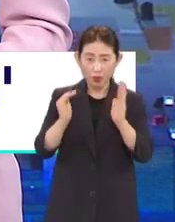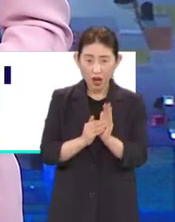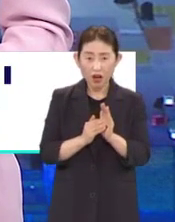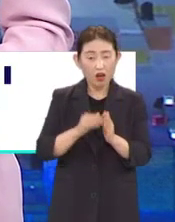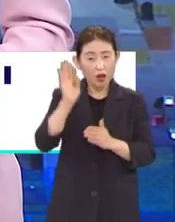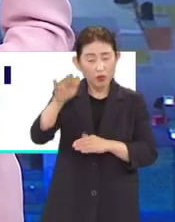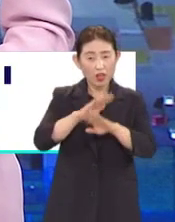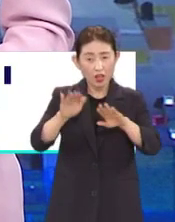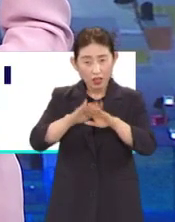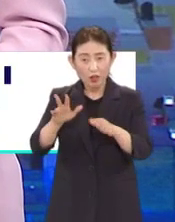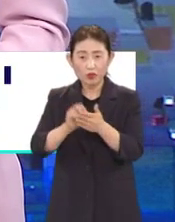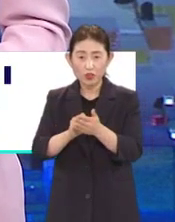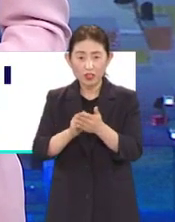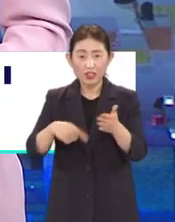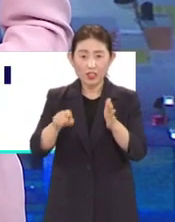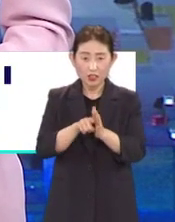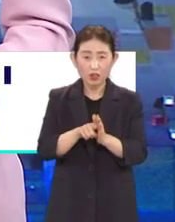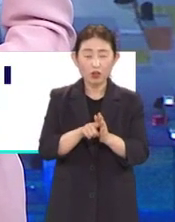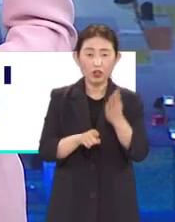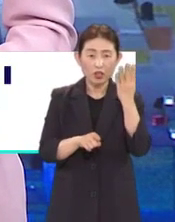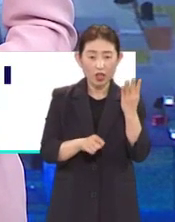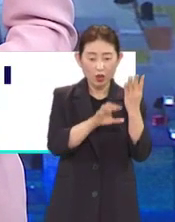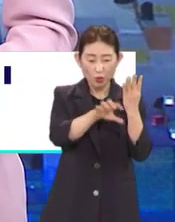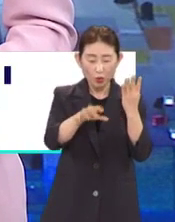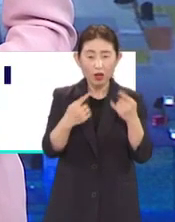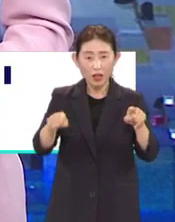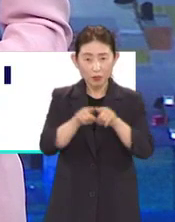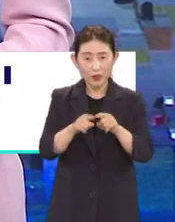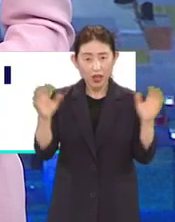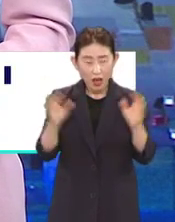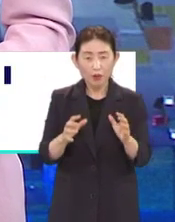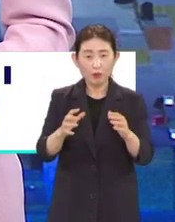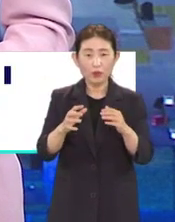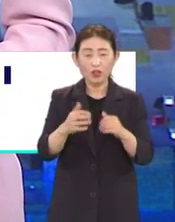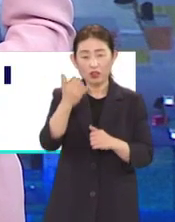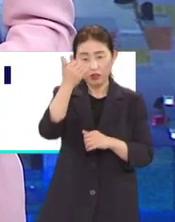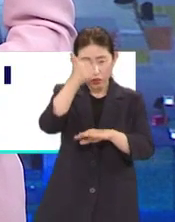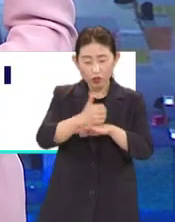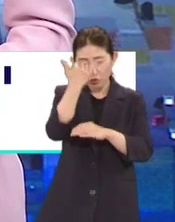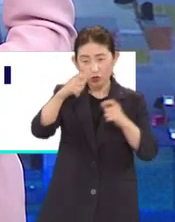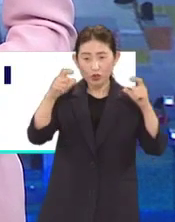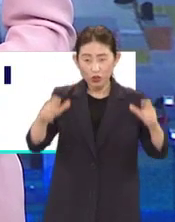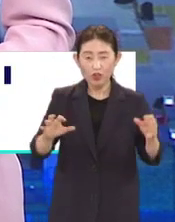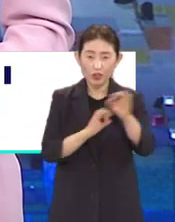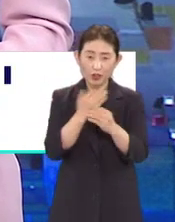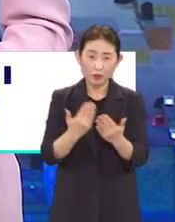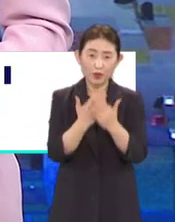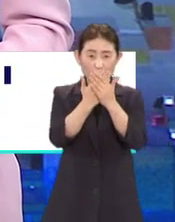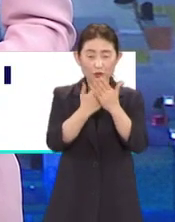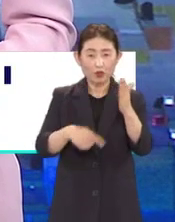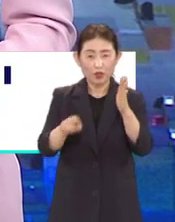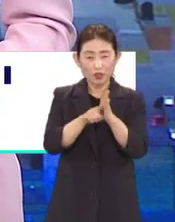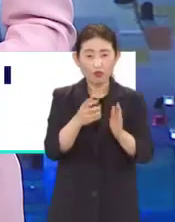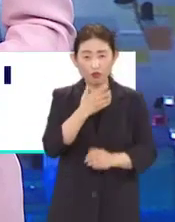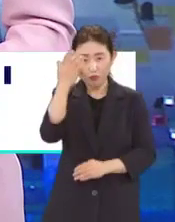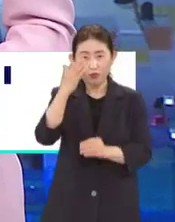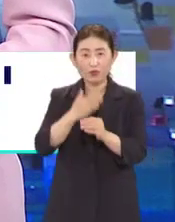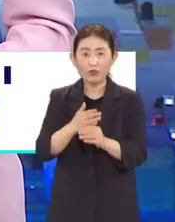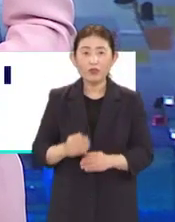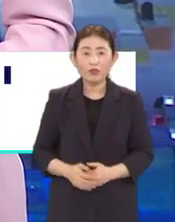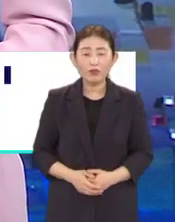산적한 과제를 풀어나가기 위해 내게 시도가 수시로 협력하며 충청권 메가시티로의 도약도 꿈꾸고 있습니다 이수복